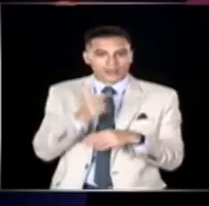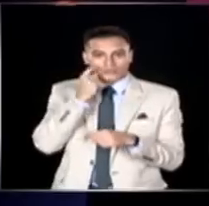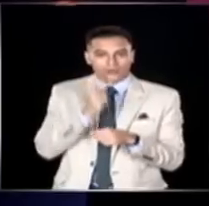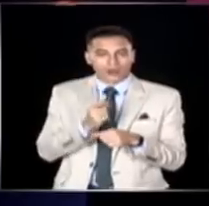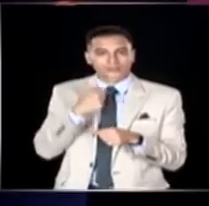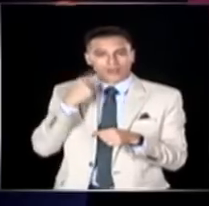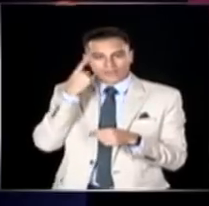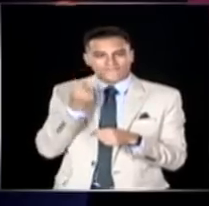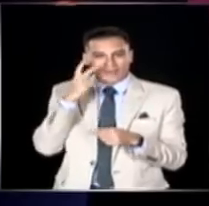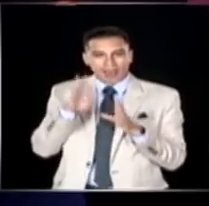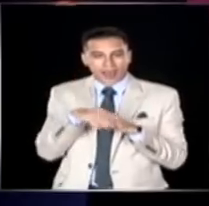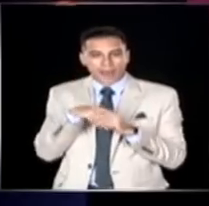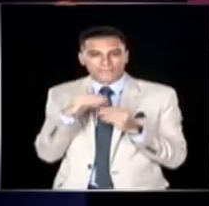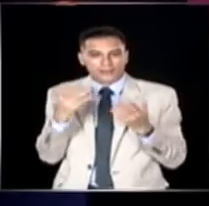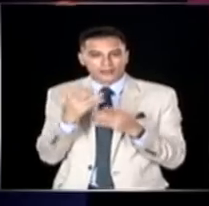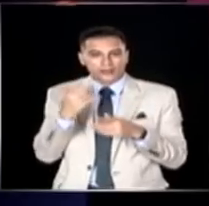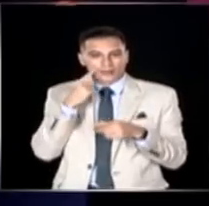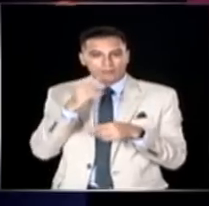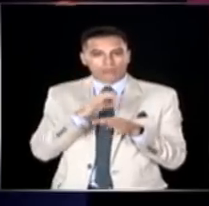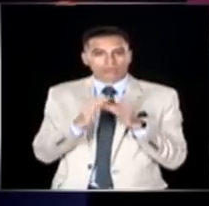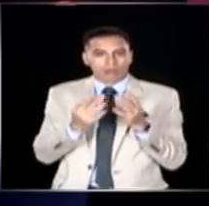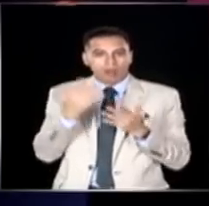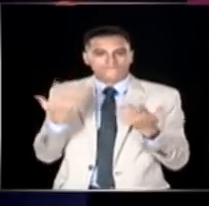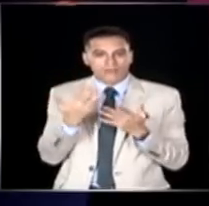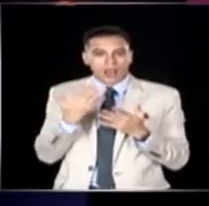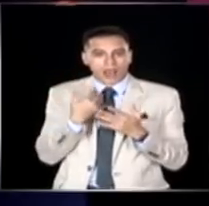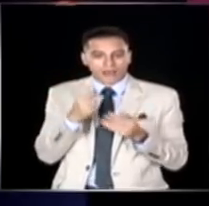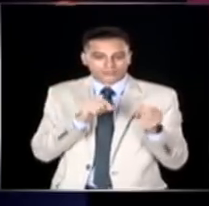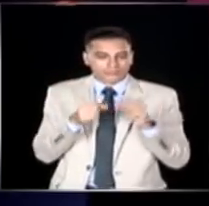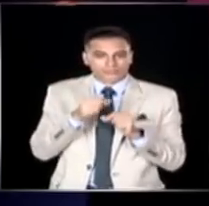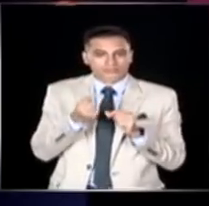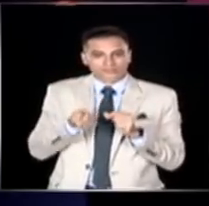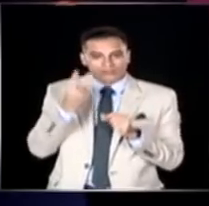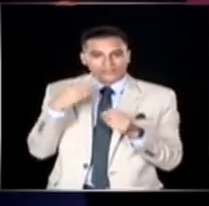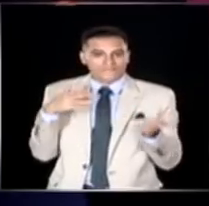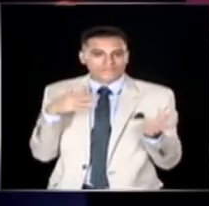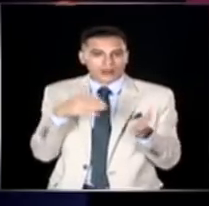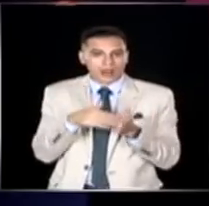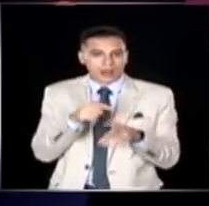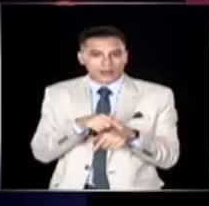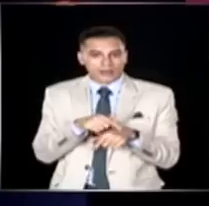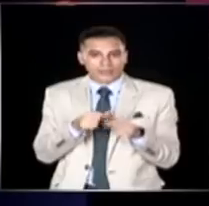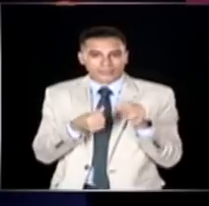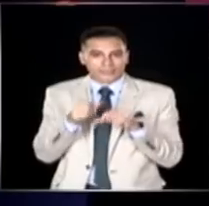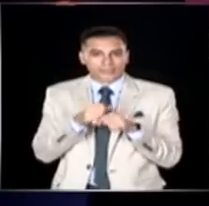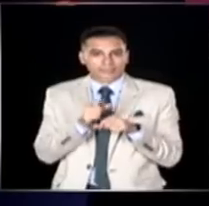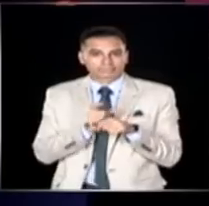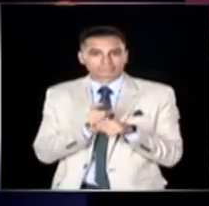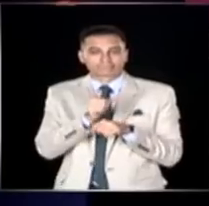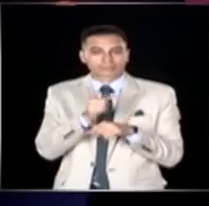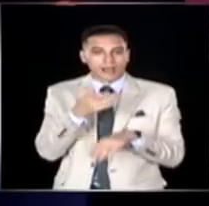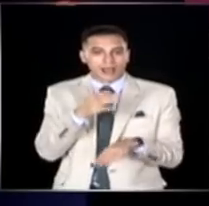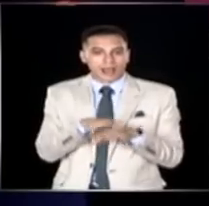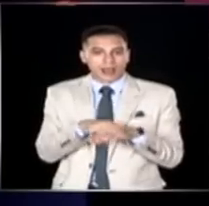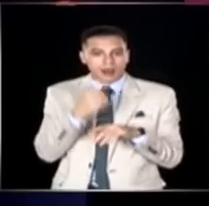ما، أجي أنا أحاول أطور فيها لحد ما خليها تقدر تستقبل الدي ان اي بتاع